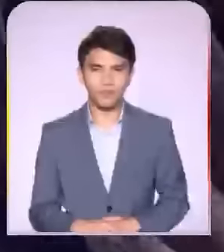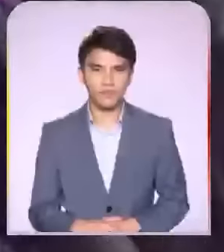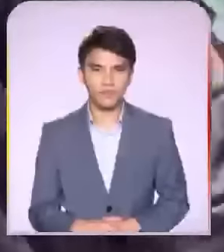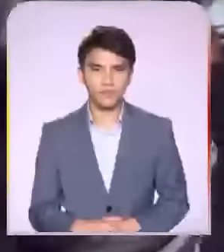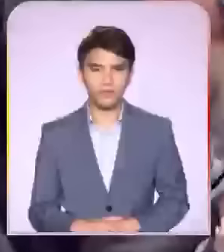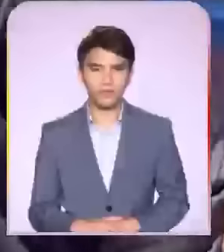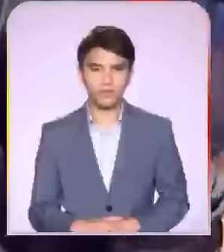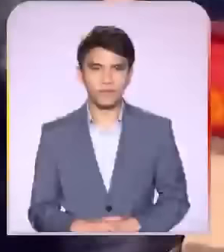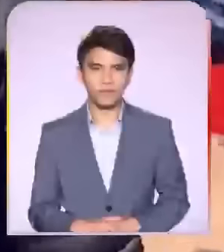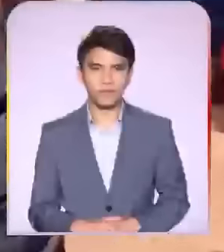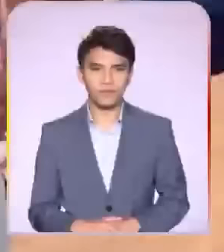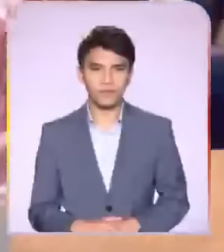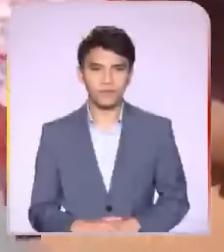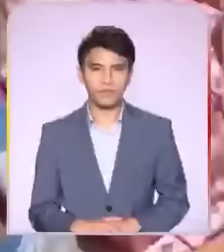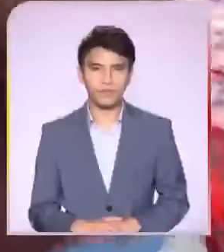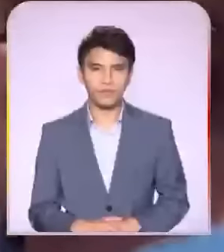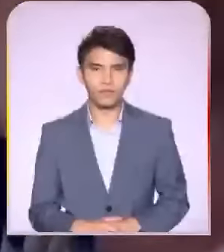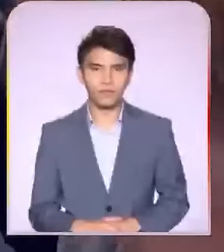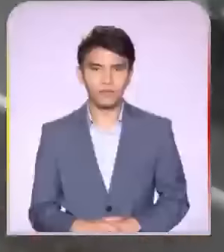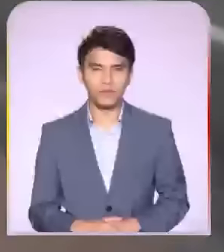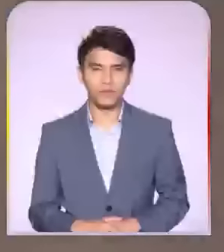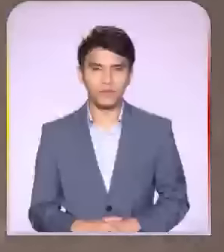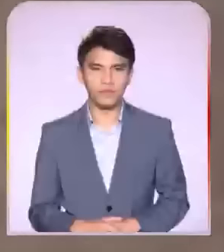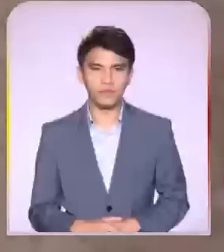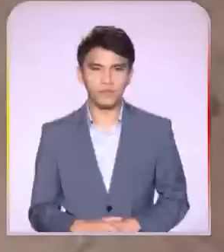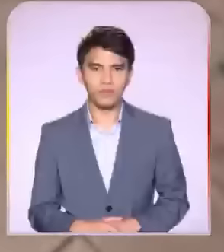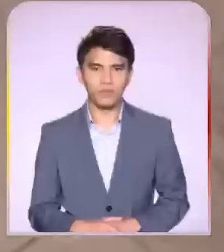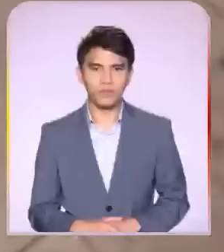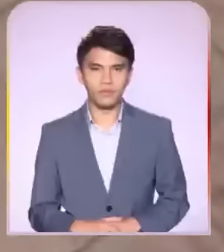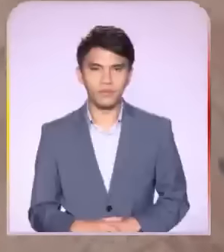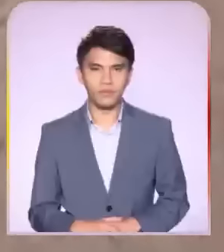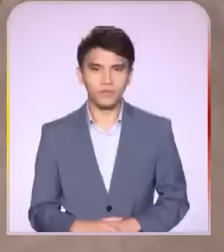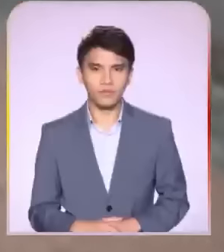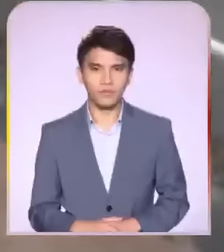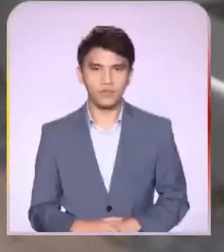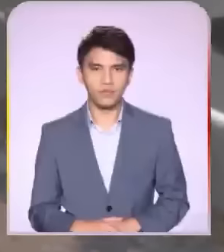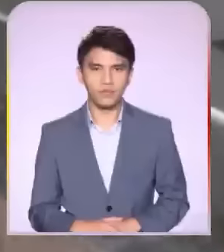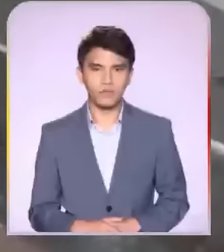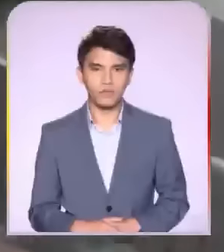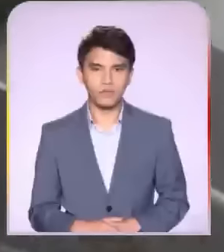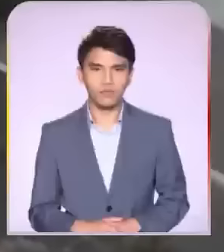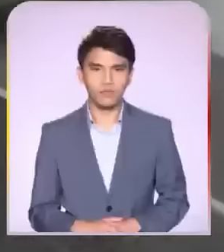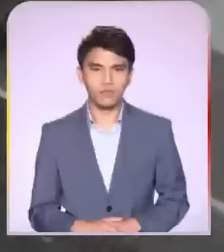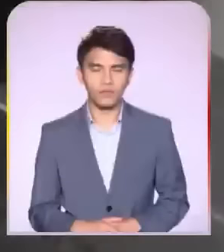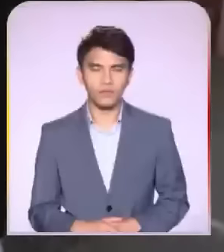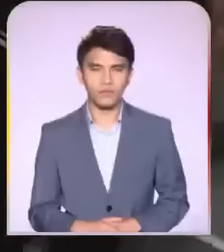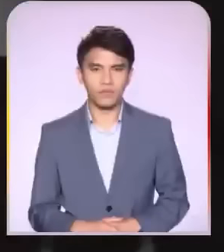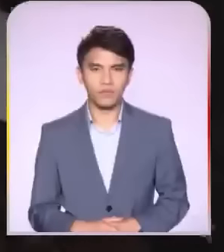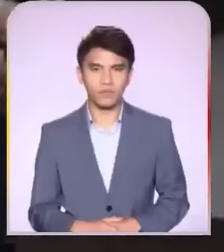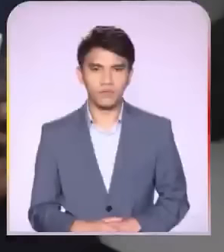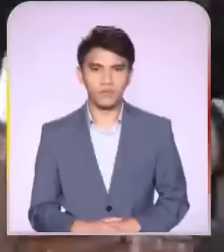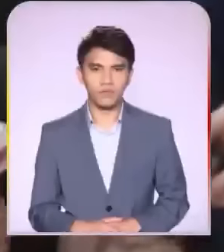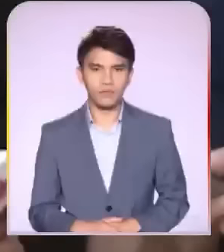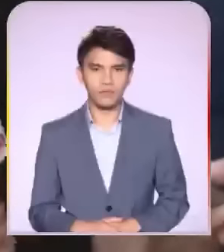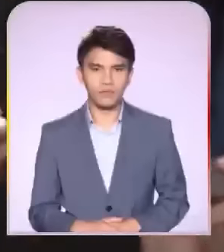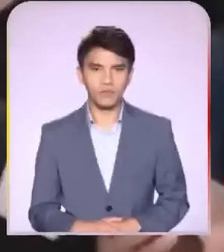เอาเลยครับ ผมแบ่งให้ทั้งหมดไปมาเลย ของ ป้า ของ ป้าของ ป้ า ของป้าเอาเลยพี่ไม่เอาเลยครับ เ